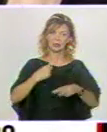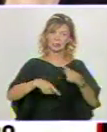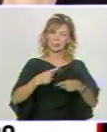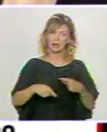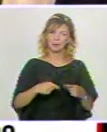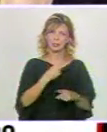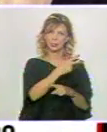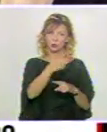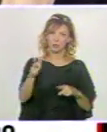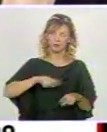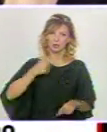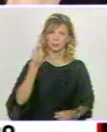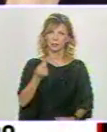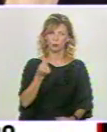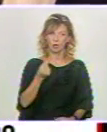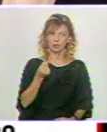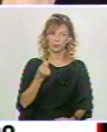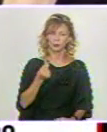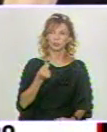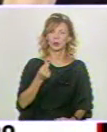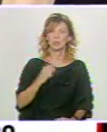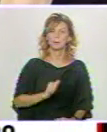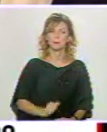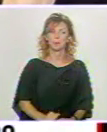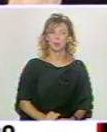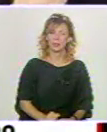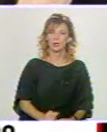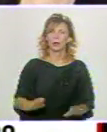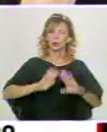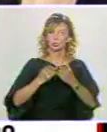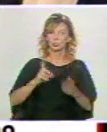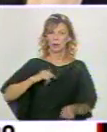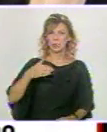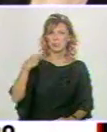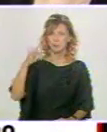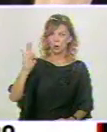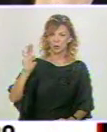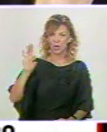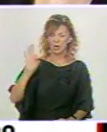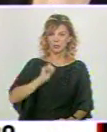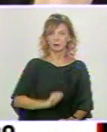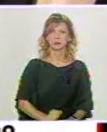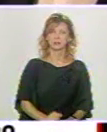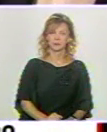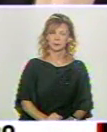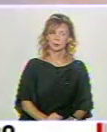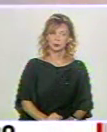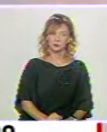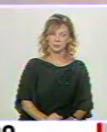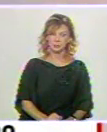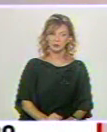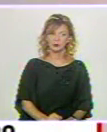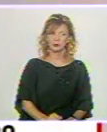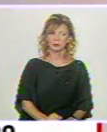supraveghere sunt active, sunt filtre biologice, toată sterilizarea aerului se face prin filtre biologice din